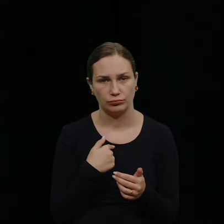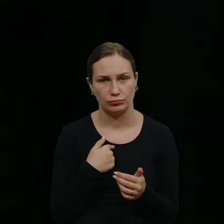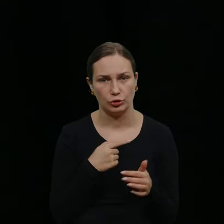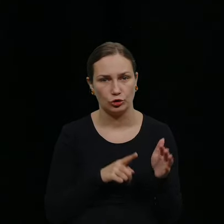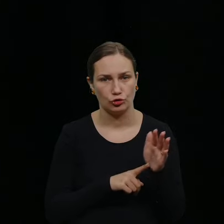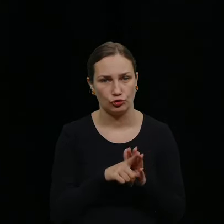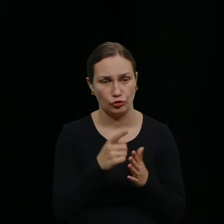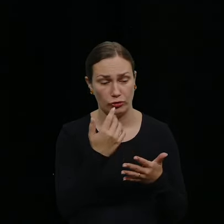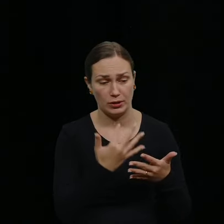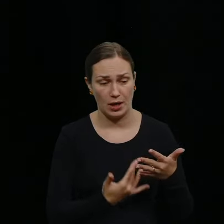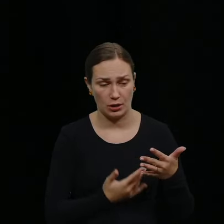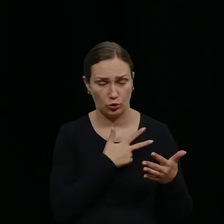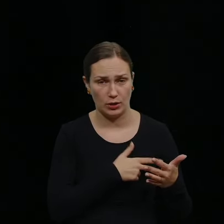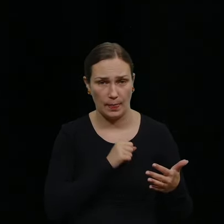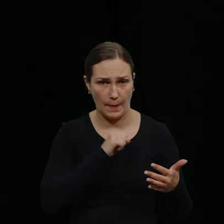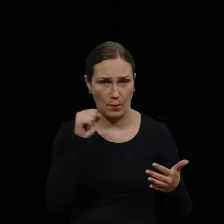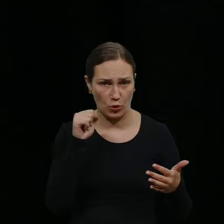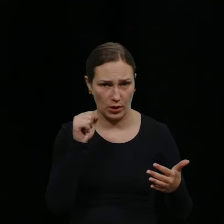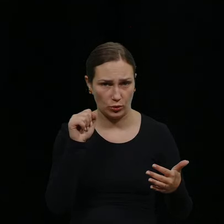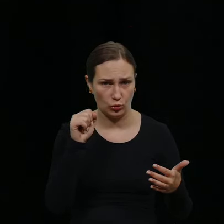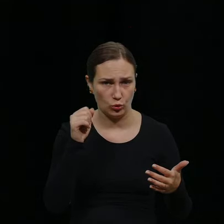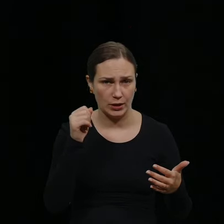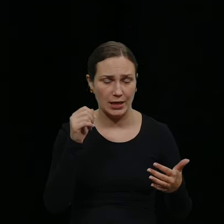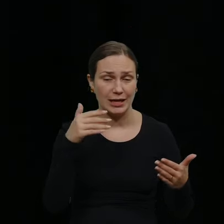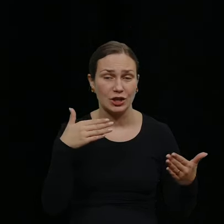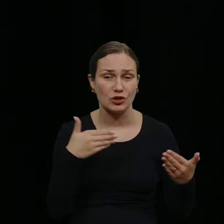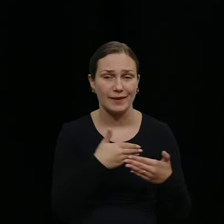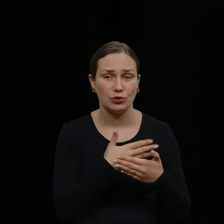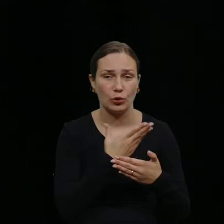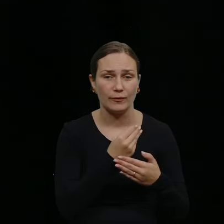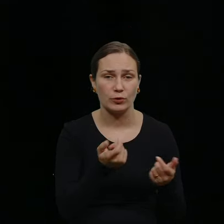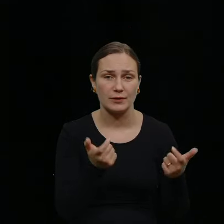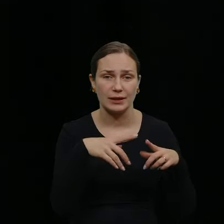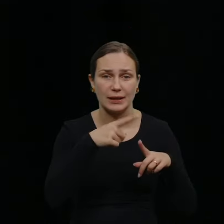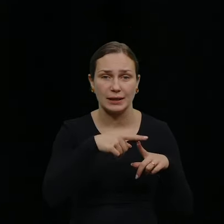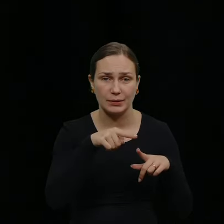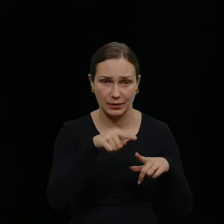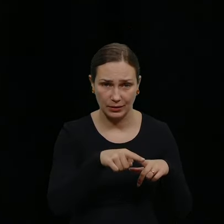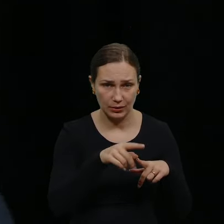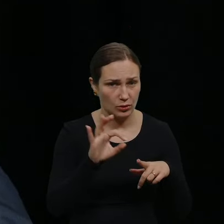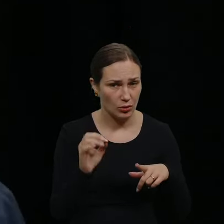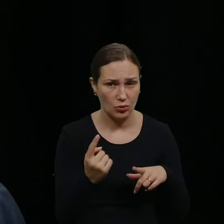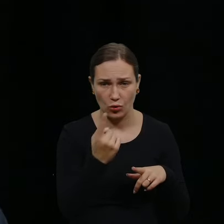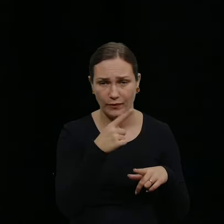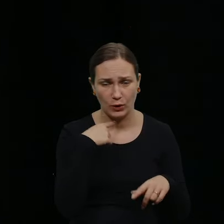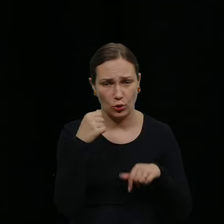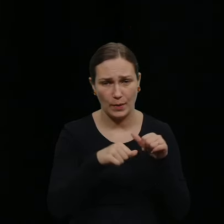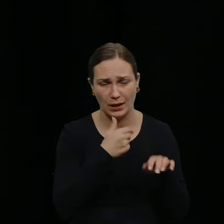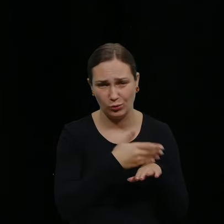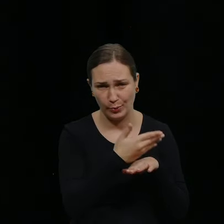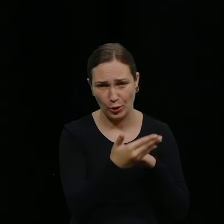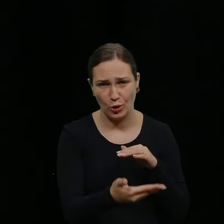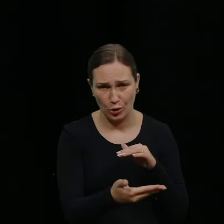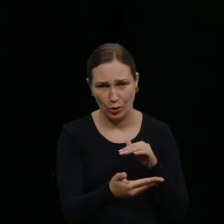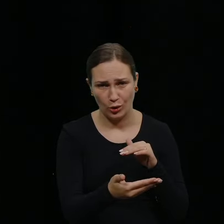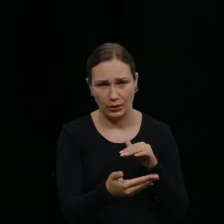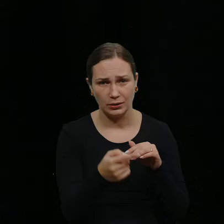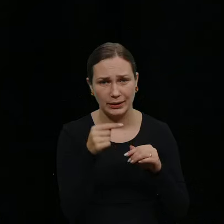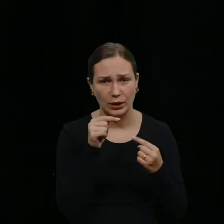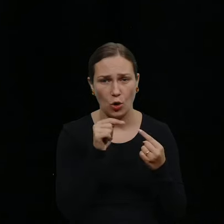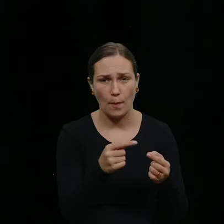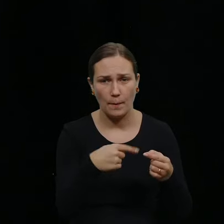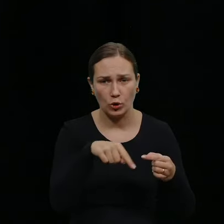vesti sąrašą socialdemokratų iš Švenčionių savivaldybės tarybą ir mes pirmą kartą po daug metų sukūrėme ten